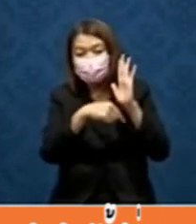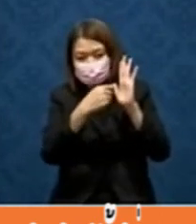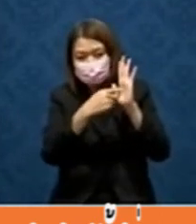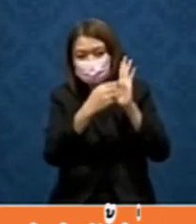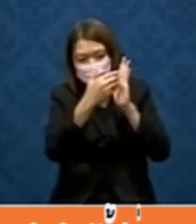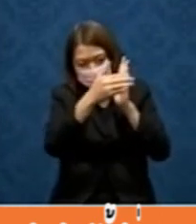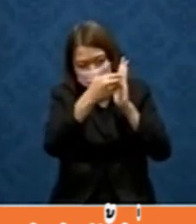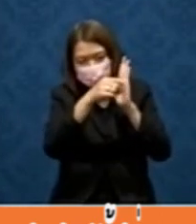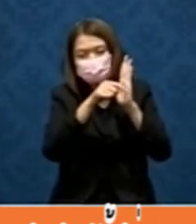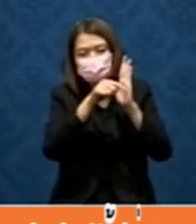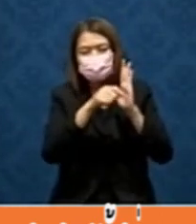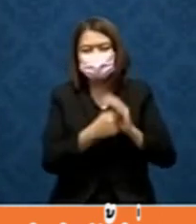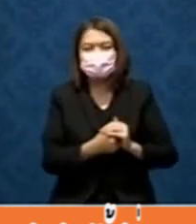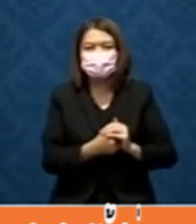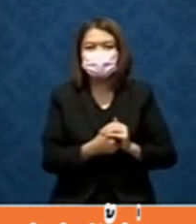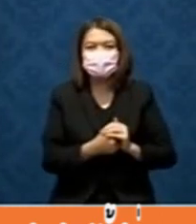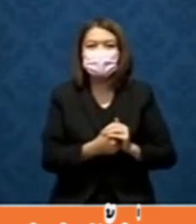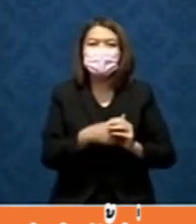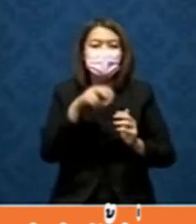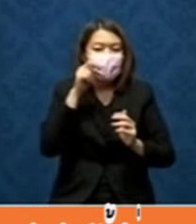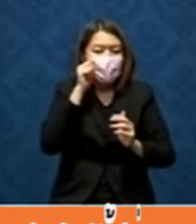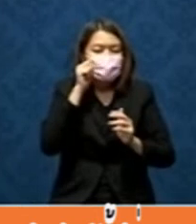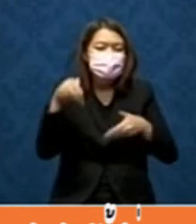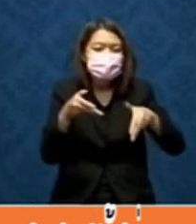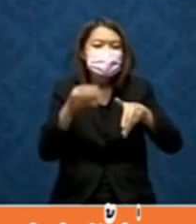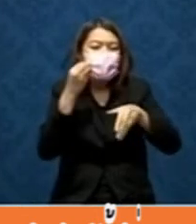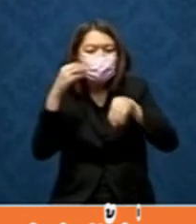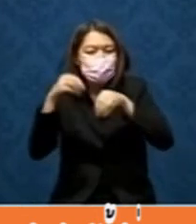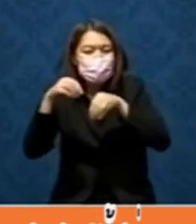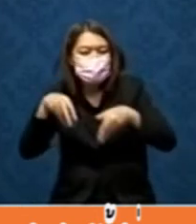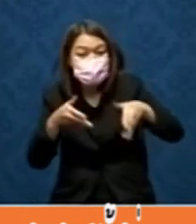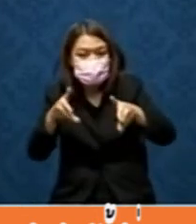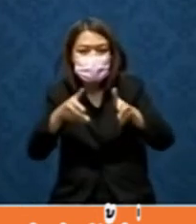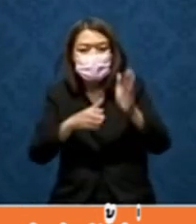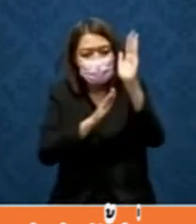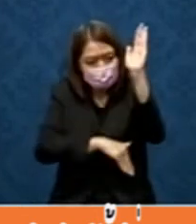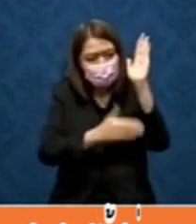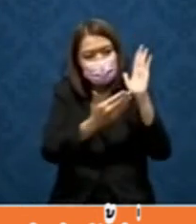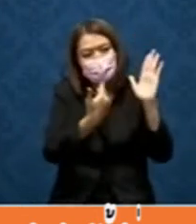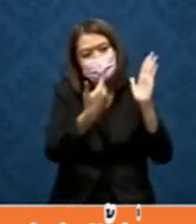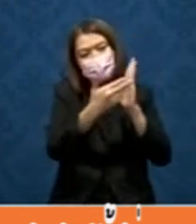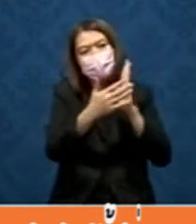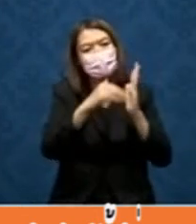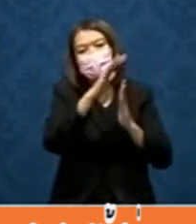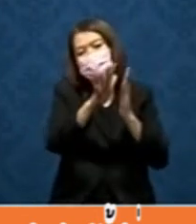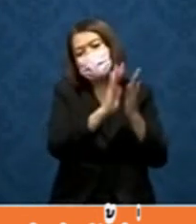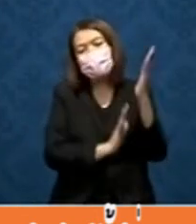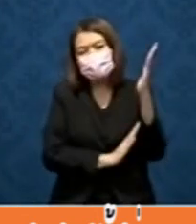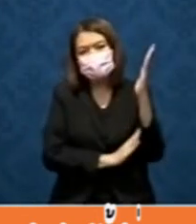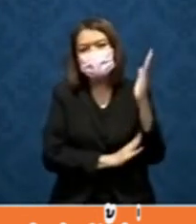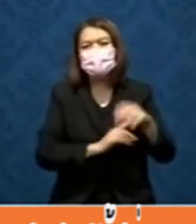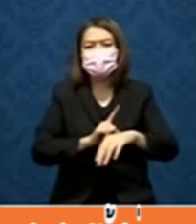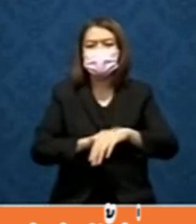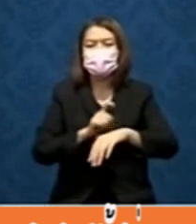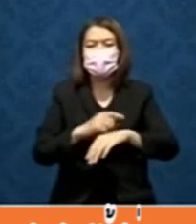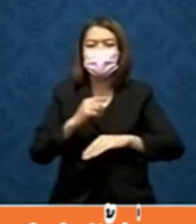จีนรูปน้ำมูลูปน้ำชี ไปถห้ำน้ำสมครามต่และพ้นที่รูปน้ำภาคใต้ ตะวันตก ตะวันออก